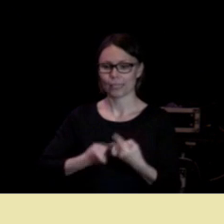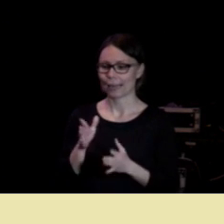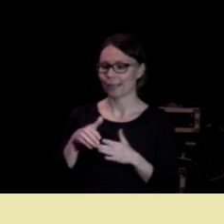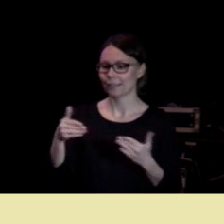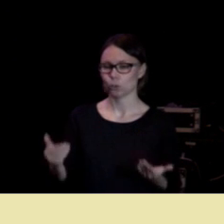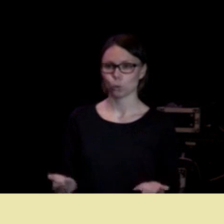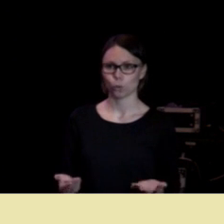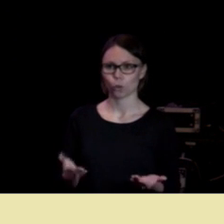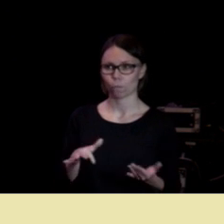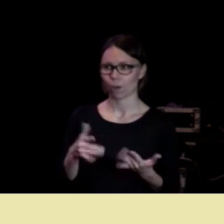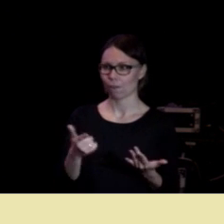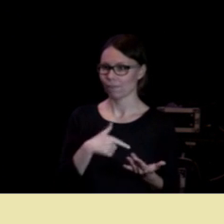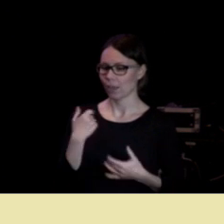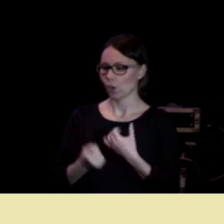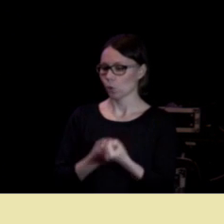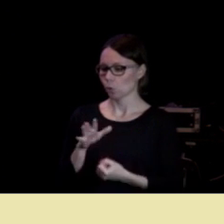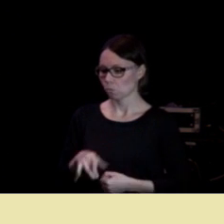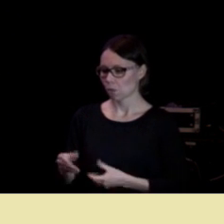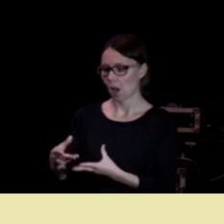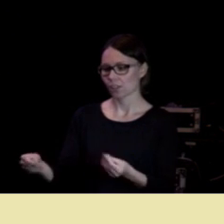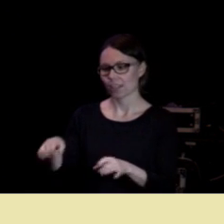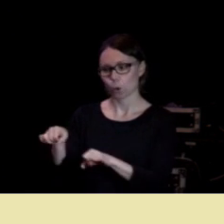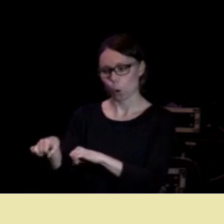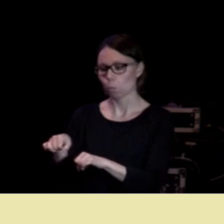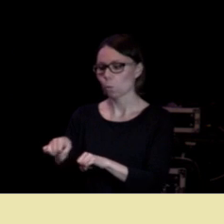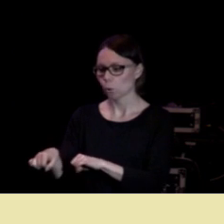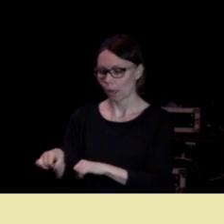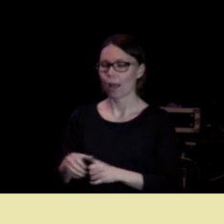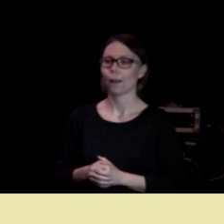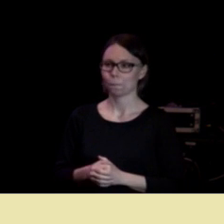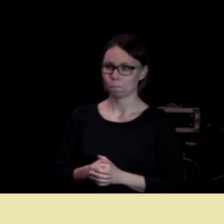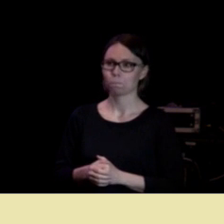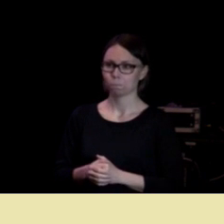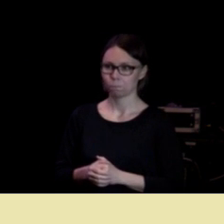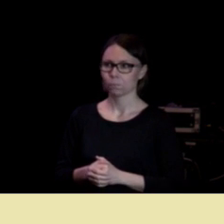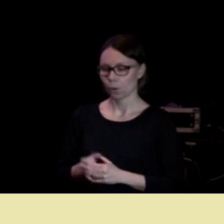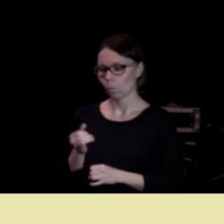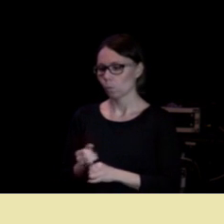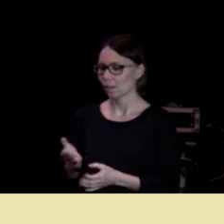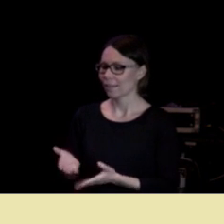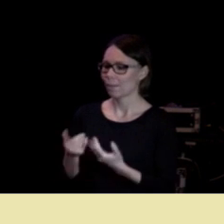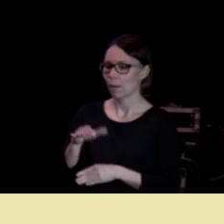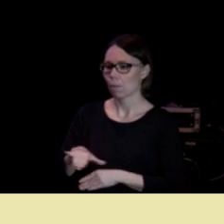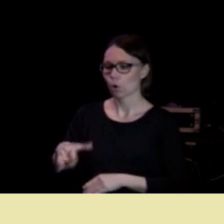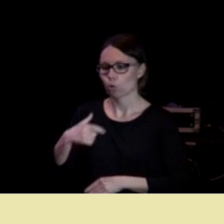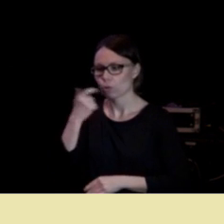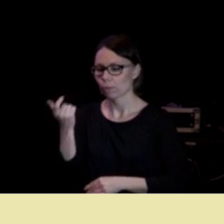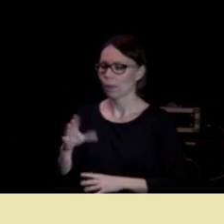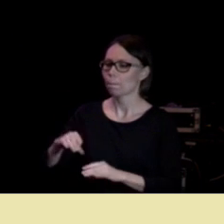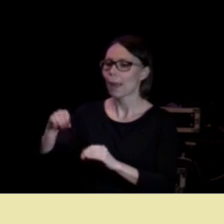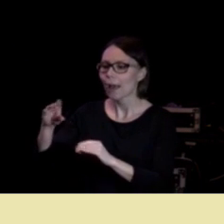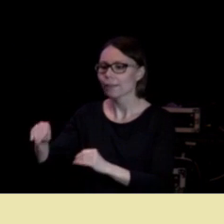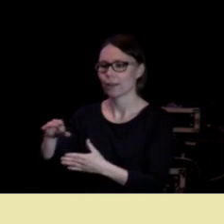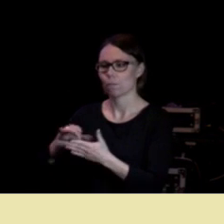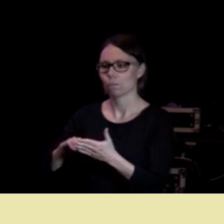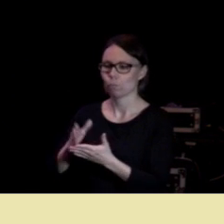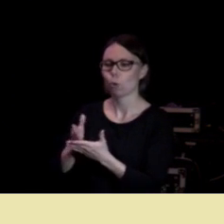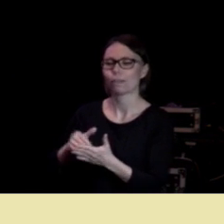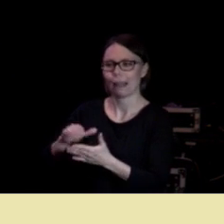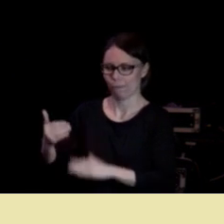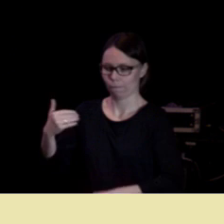historien om hva vi har gjort i Asker kommune for å kunne hjelpe barn og unge på en enda bedre måte enn det vi gjorde